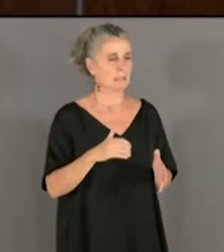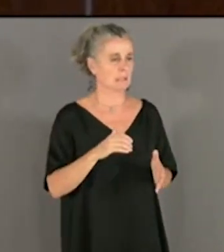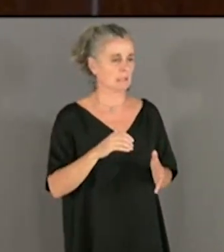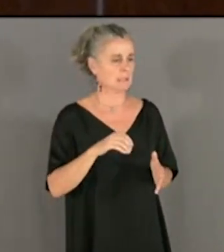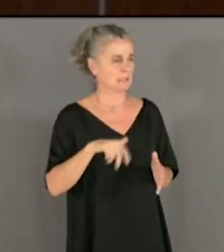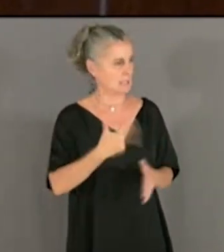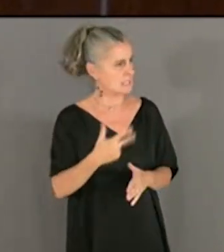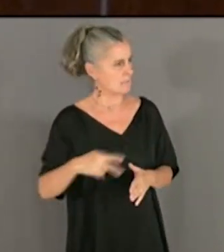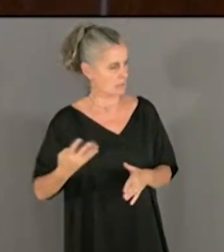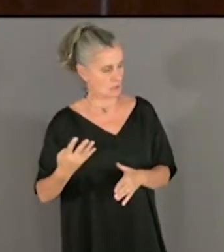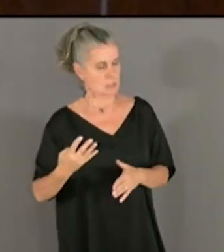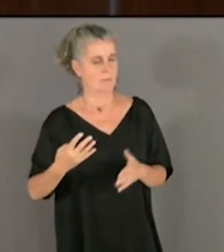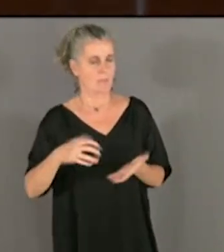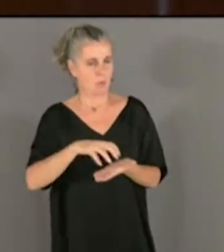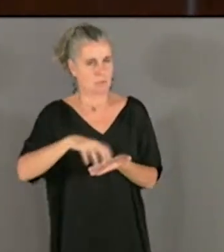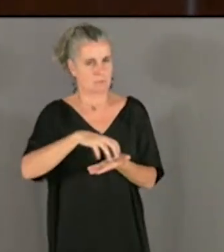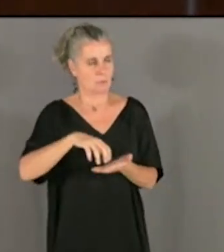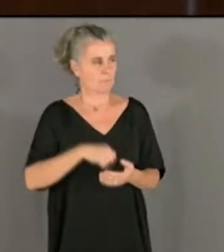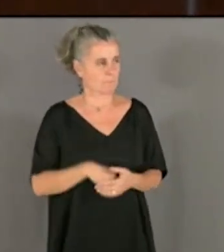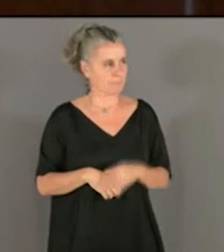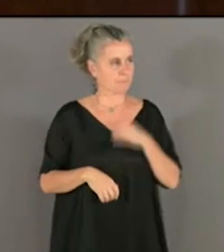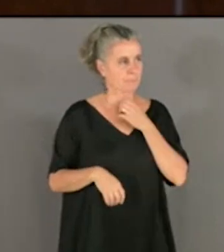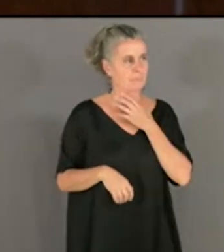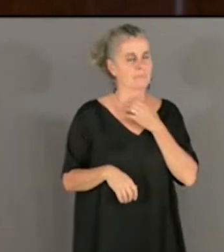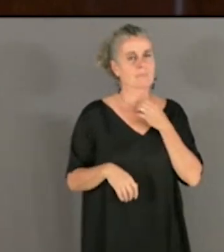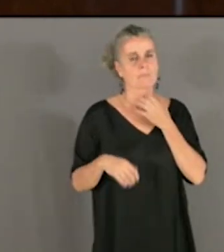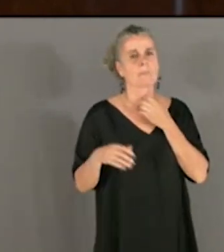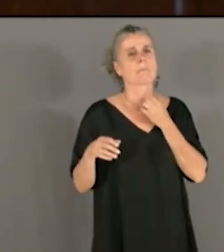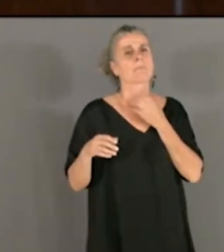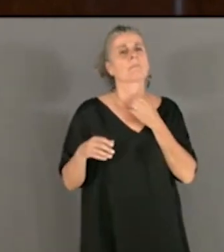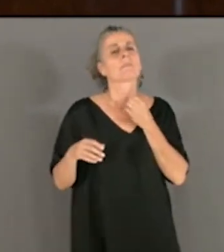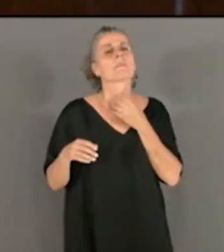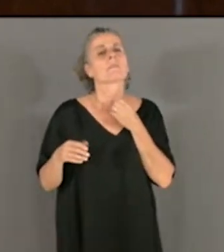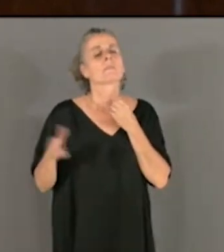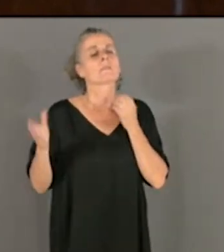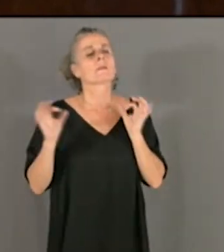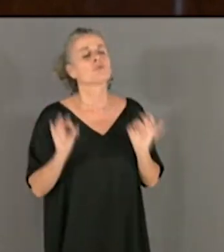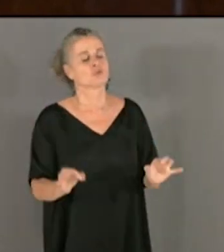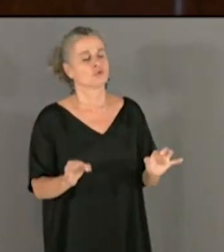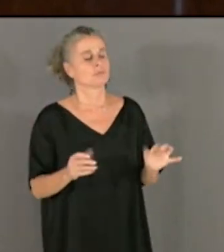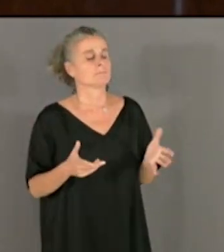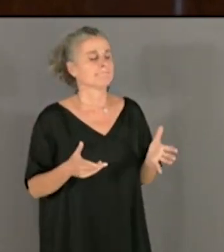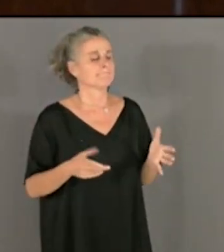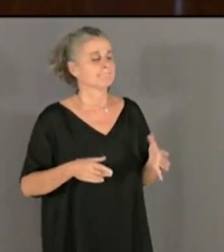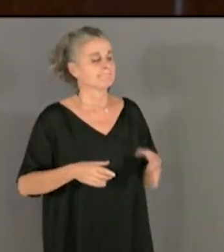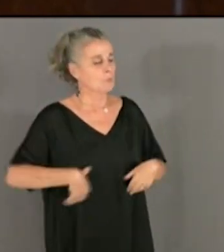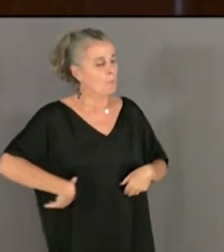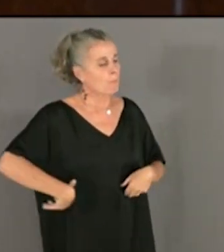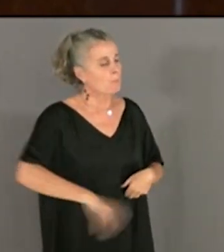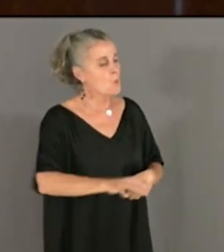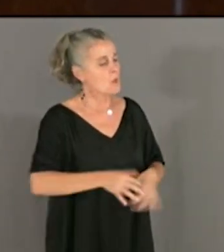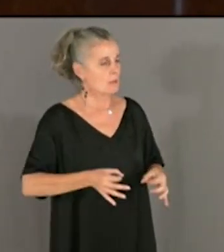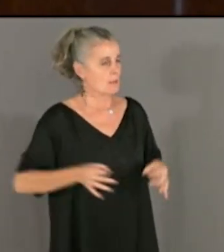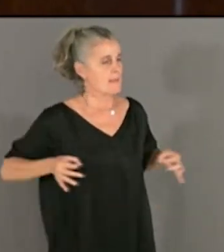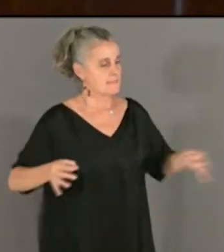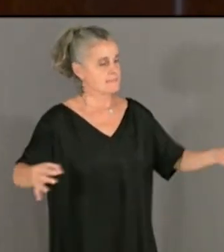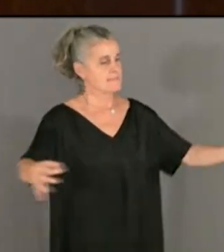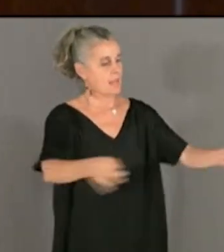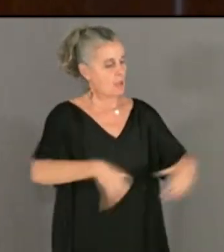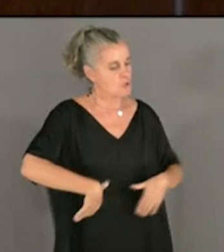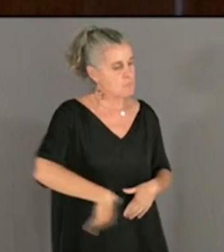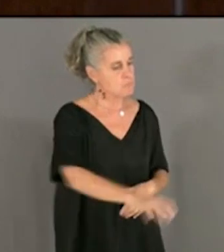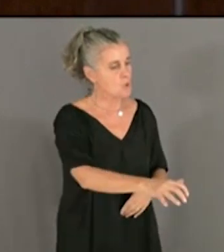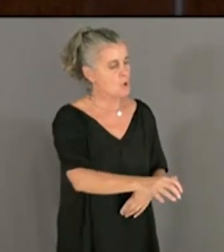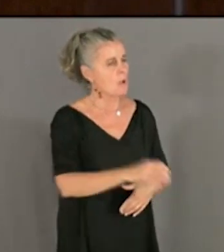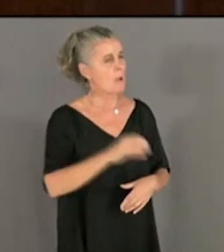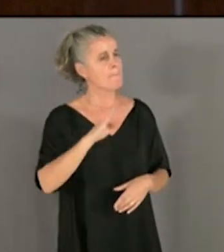sur la situation des terrains de boules de la Batarelle et de Château-Gombert, sur